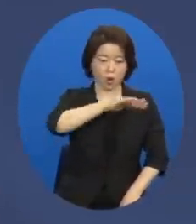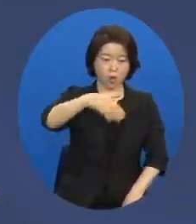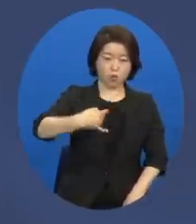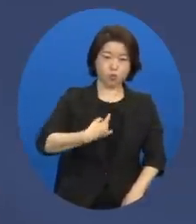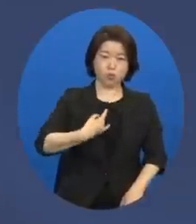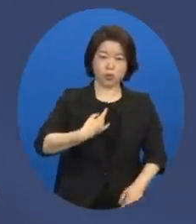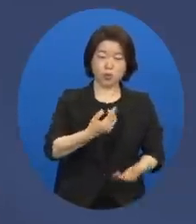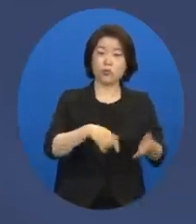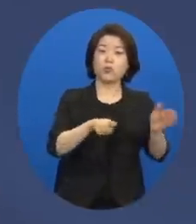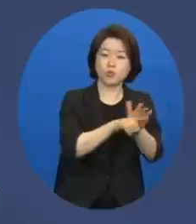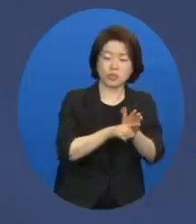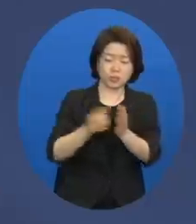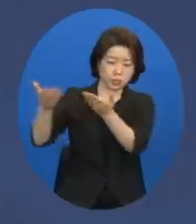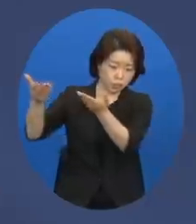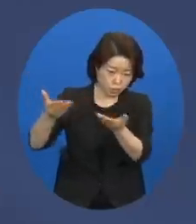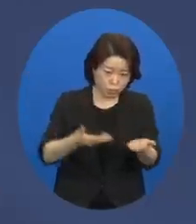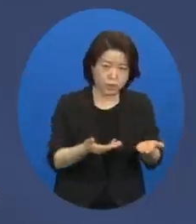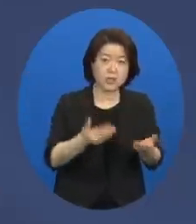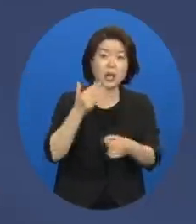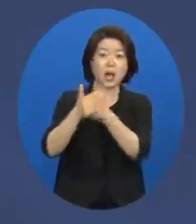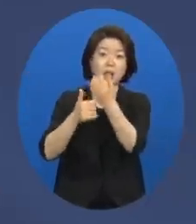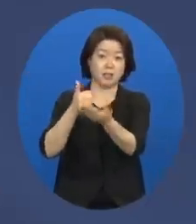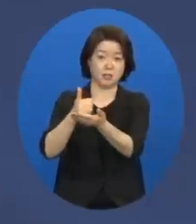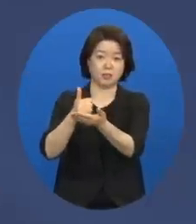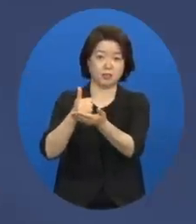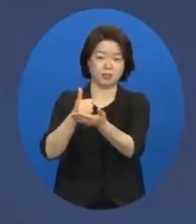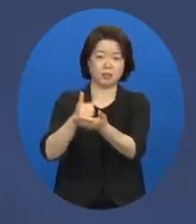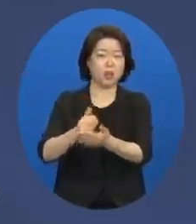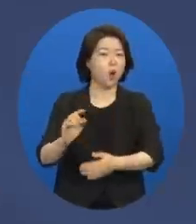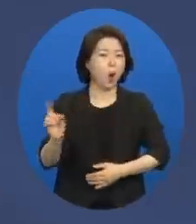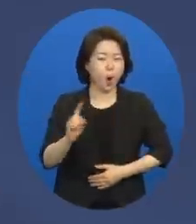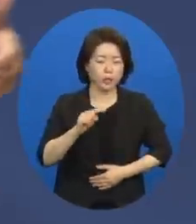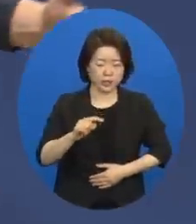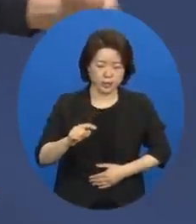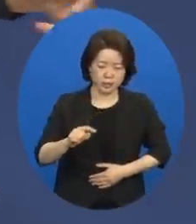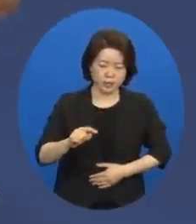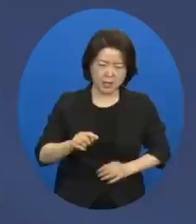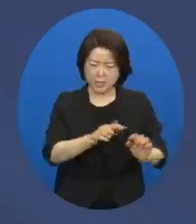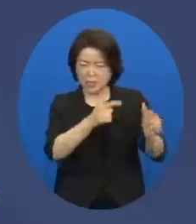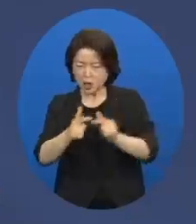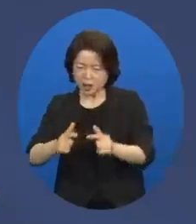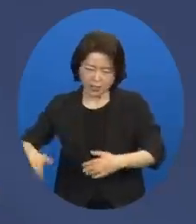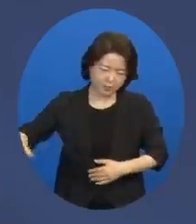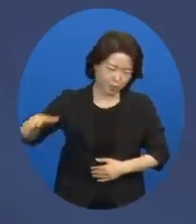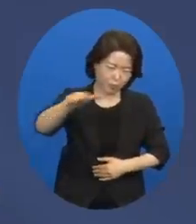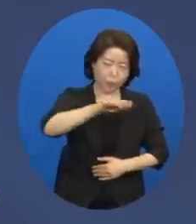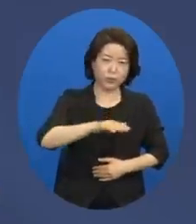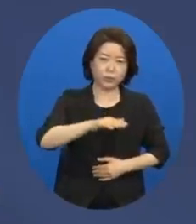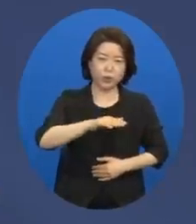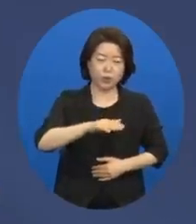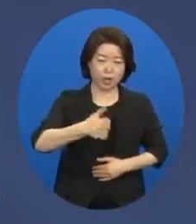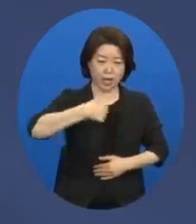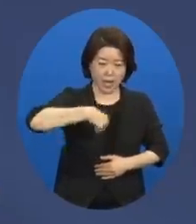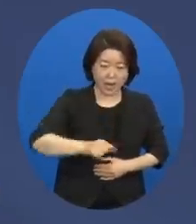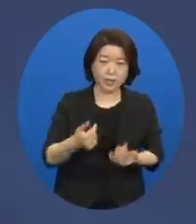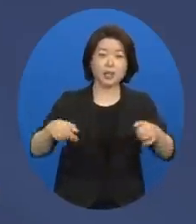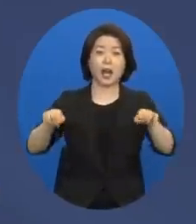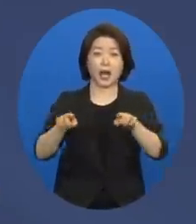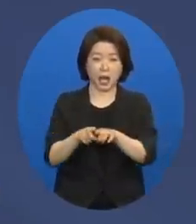위하여 내어주신 하나님이 어찌 그 모든 것을 아들과